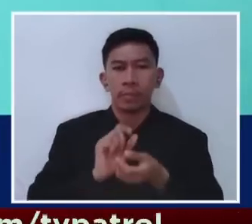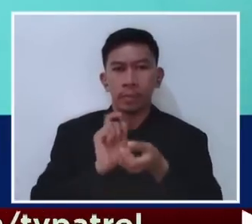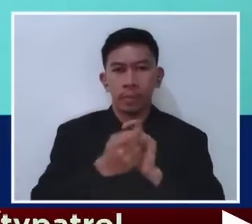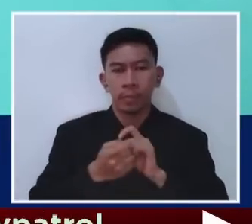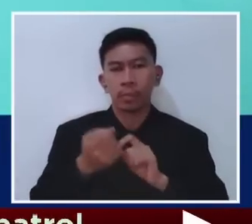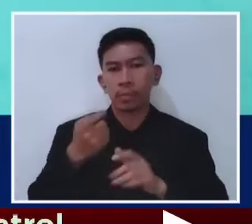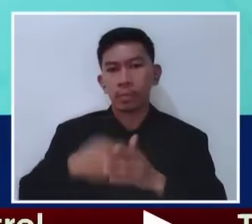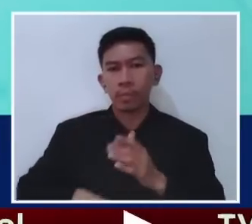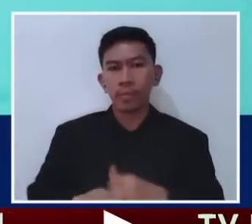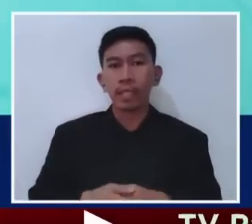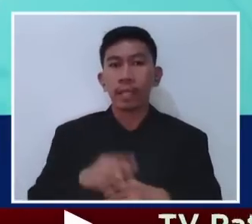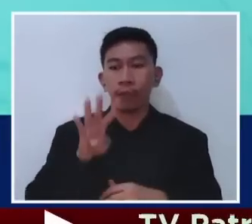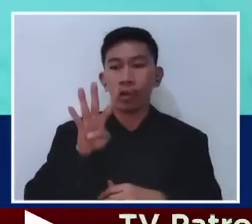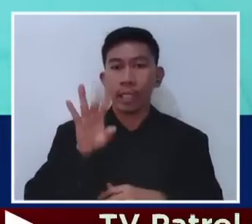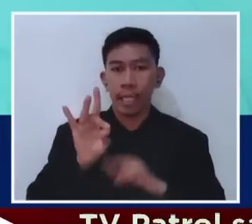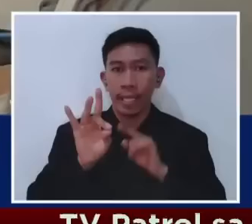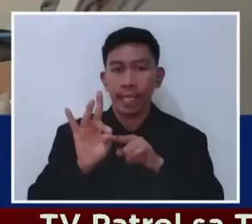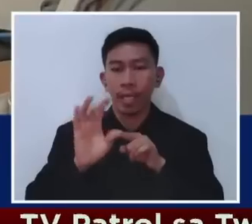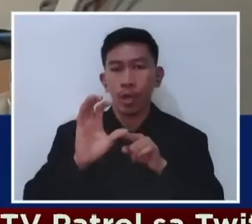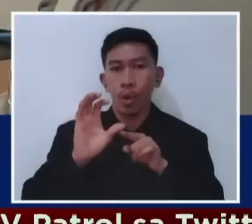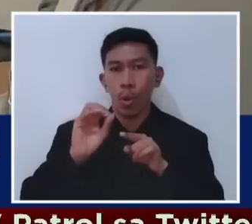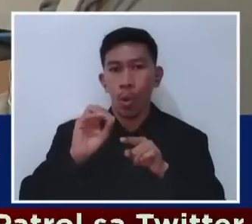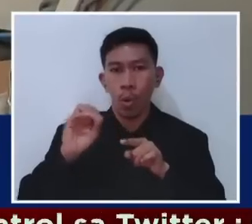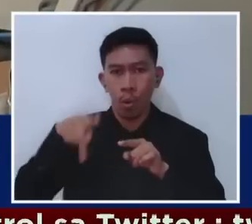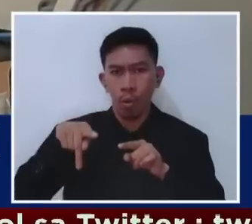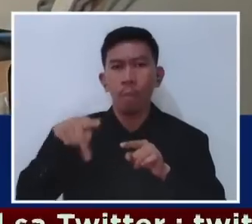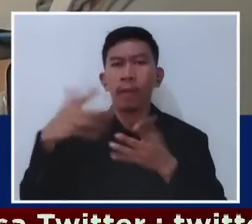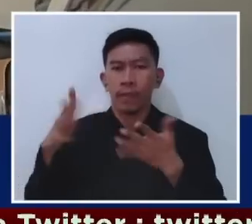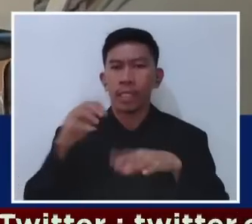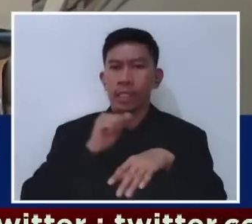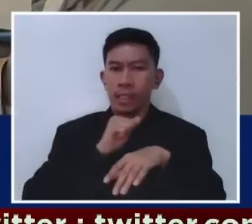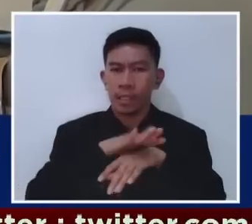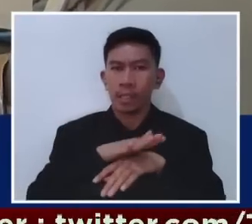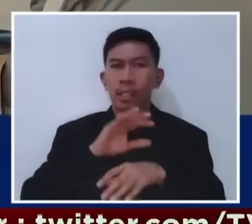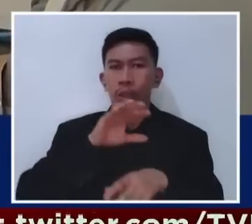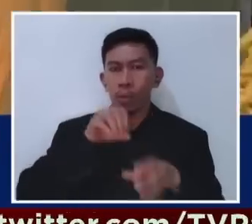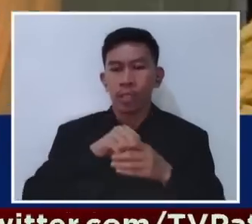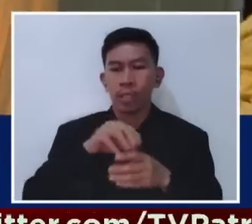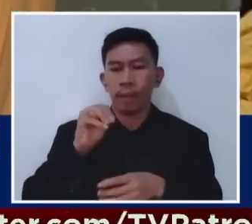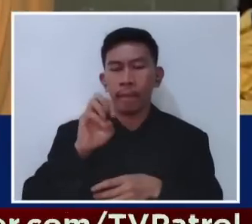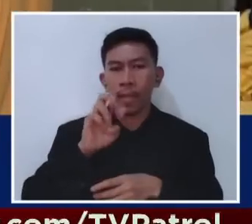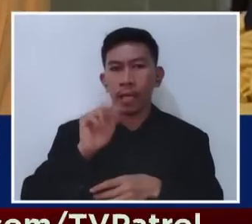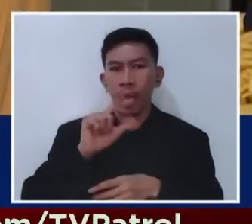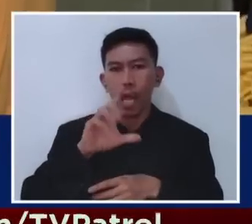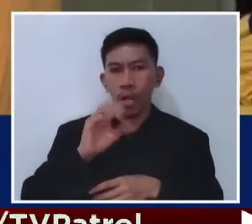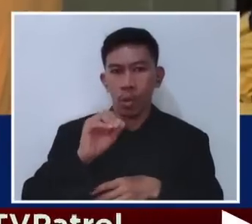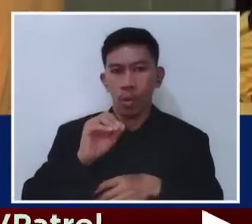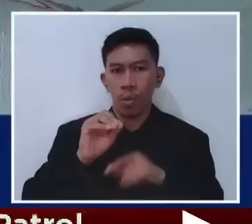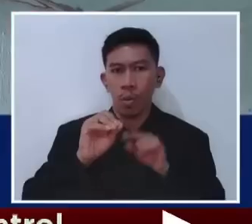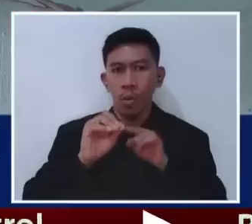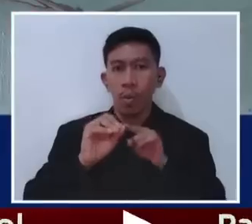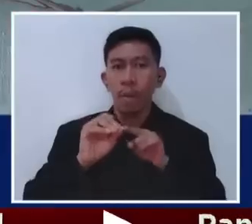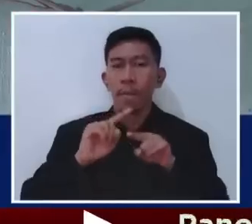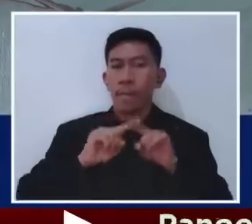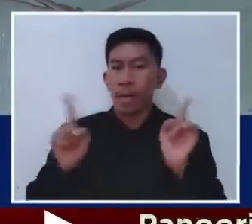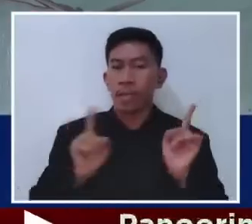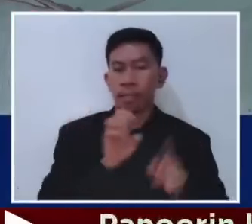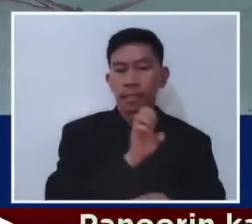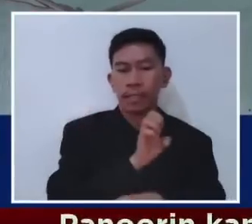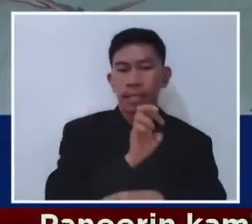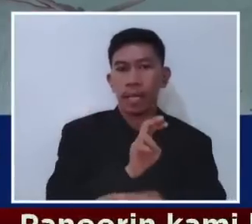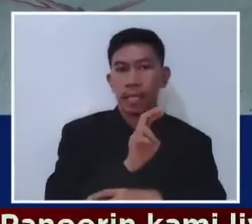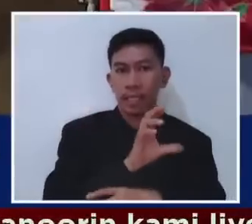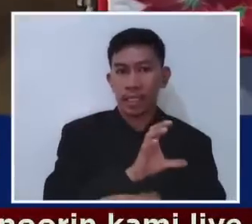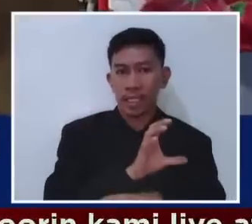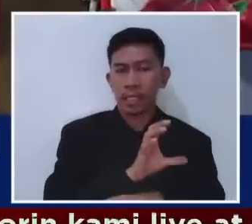utilities na ang nakasubmit kabilang Ameralco ng kanilang pass-through costs pero nilinaw ng ERC na pag-aaralan pa